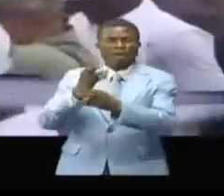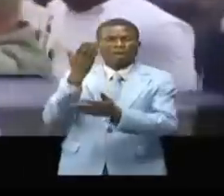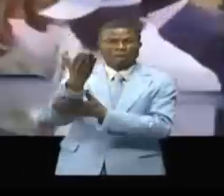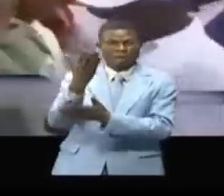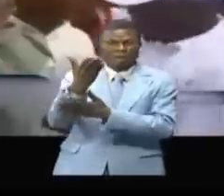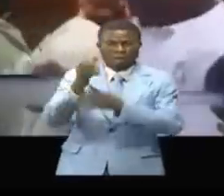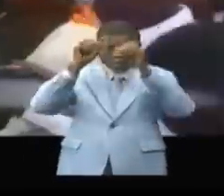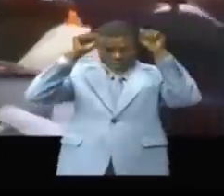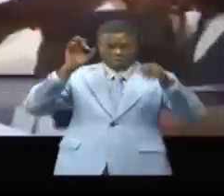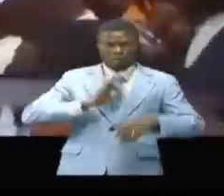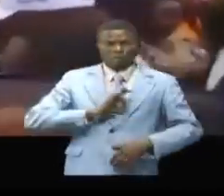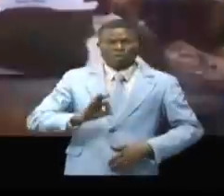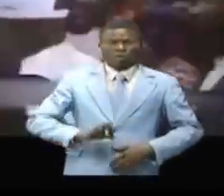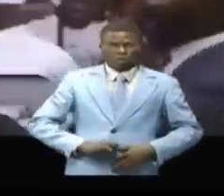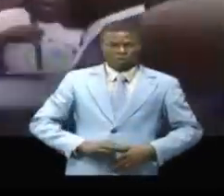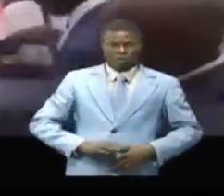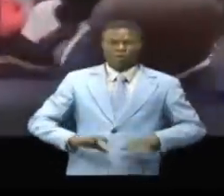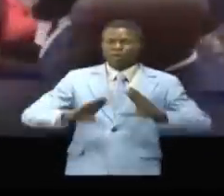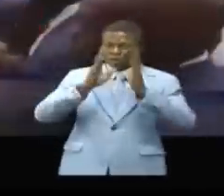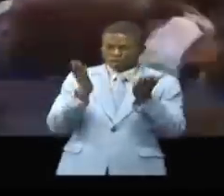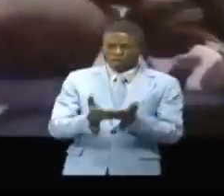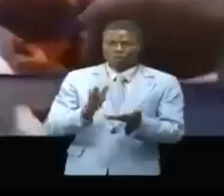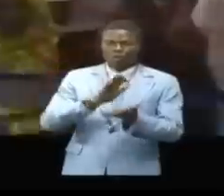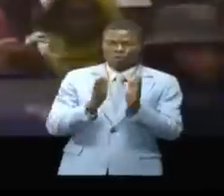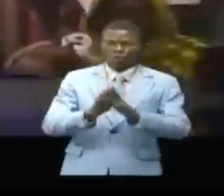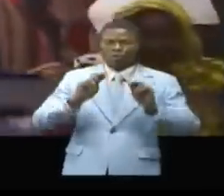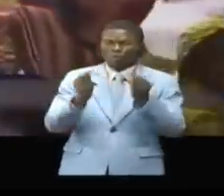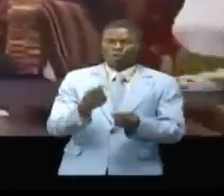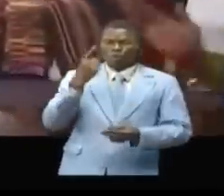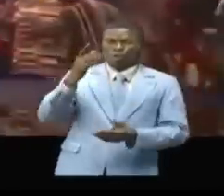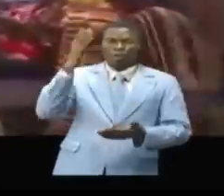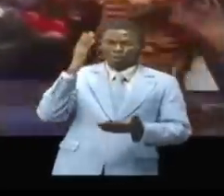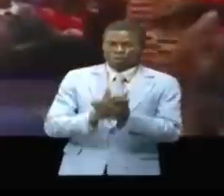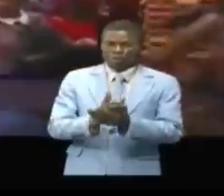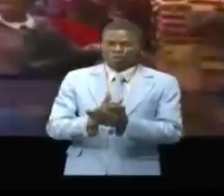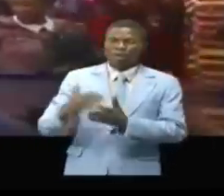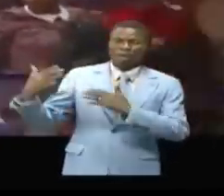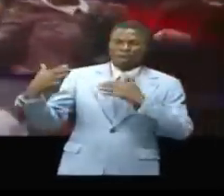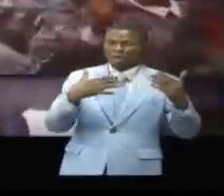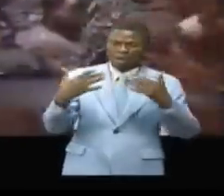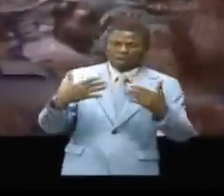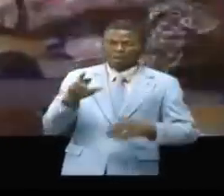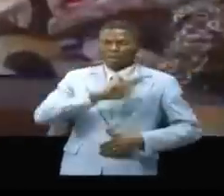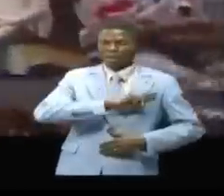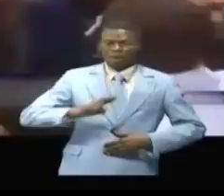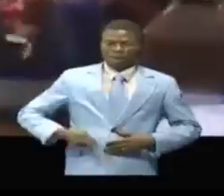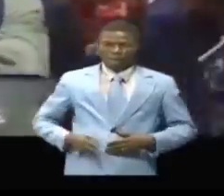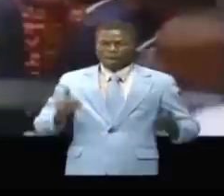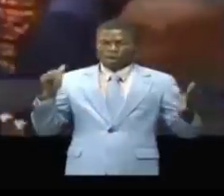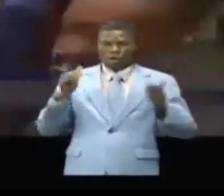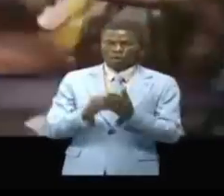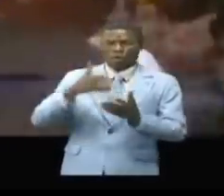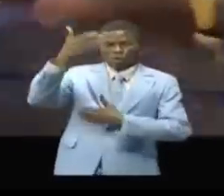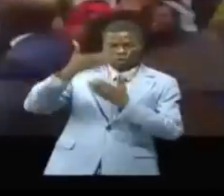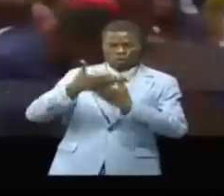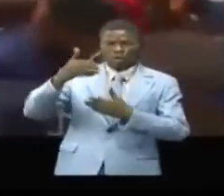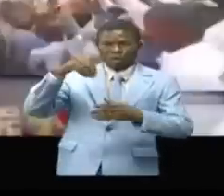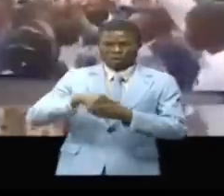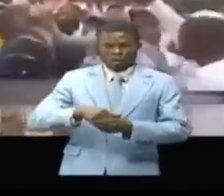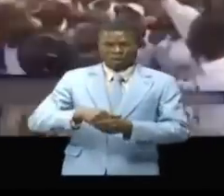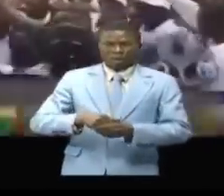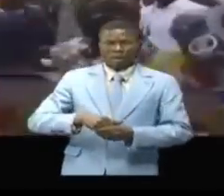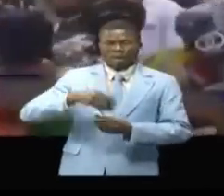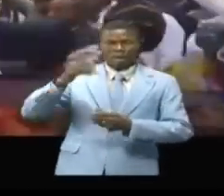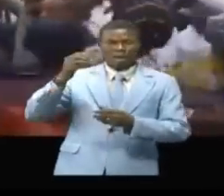lancé par le chef de l'État Félix-Antoine Tshisekedi Tshilombo pour lutter contre l'agression de la RDC par le Rwanda à travers le rebelle